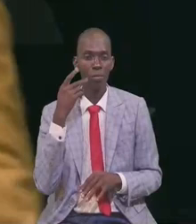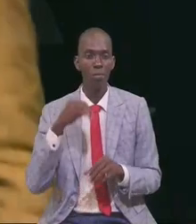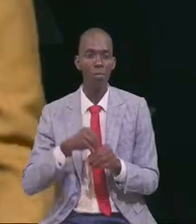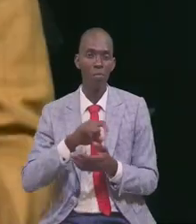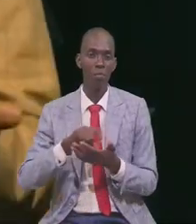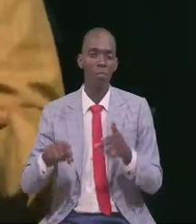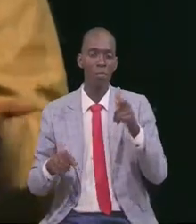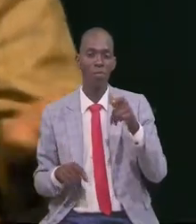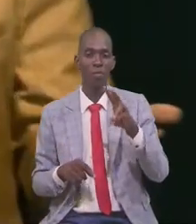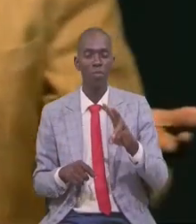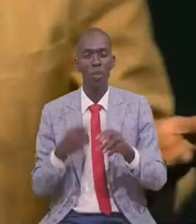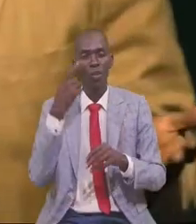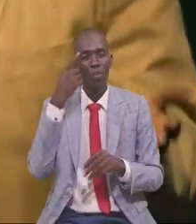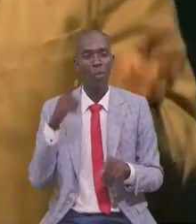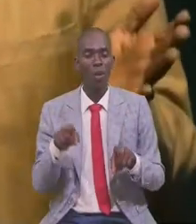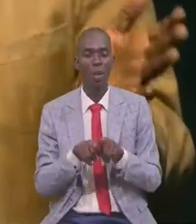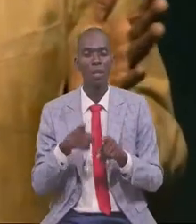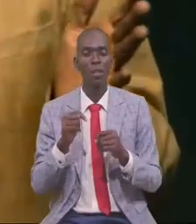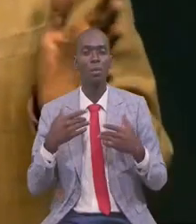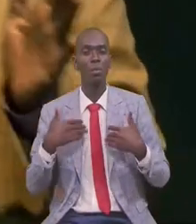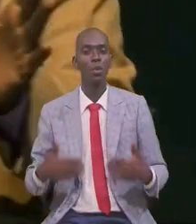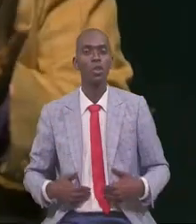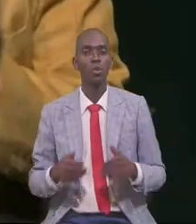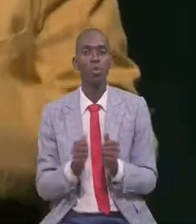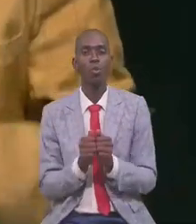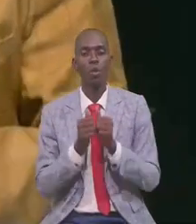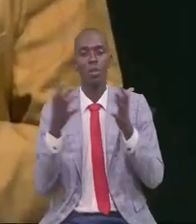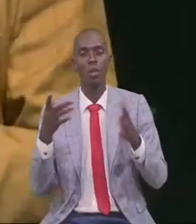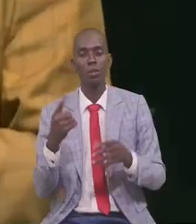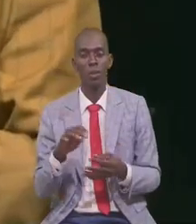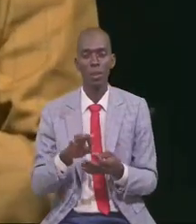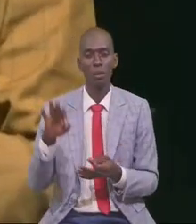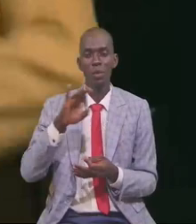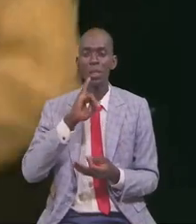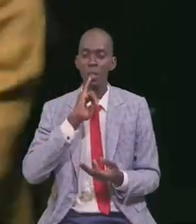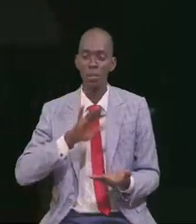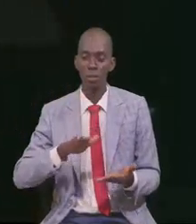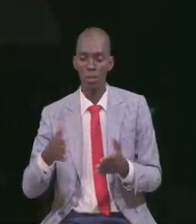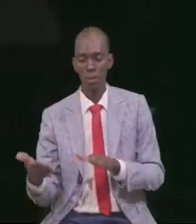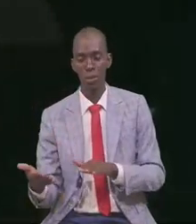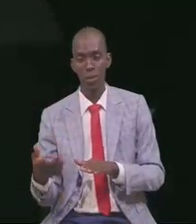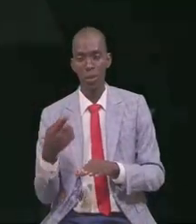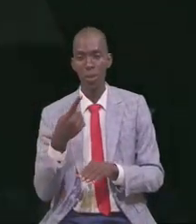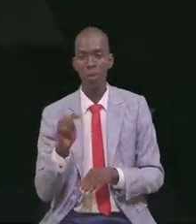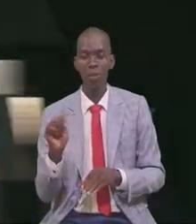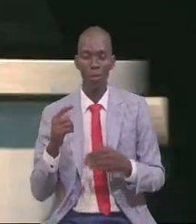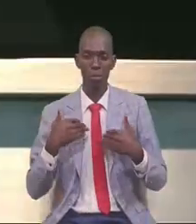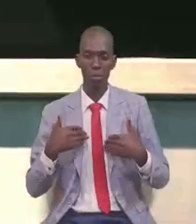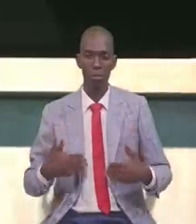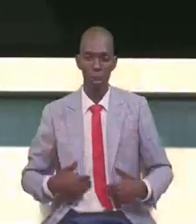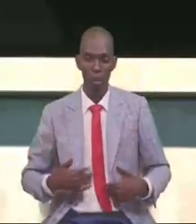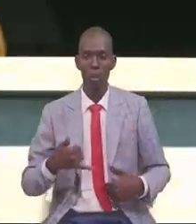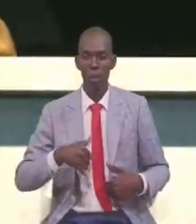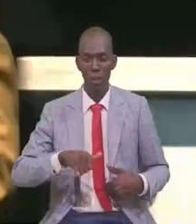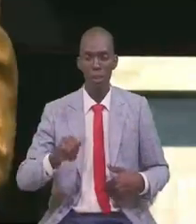26. Car comme le corps sans âme est mort. Le corps ayant des